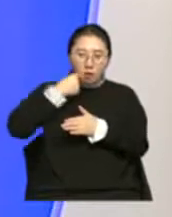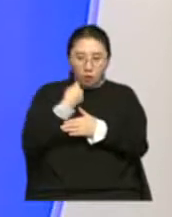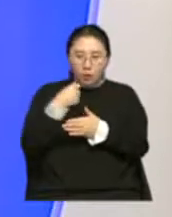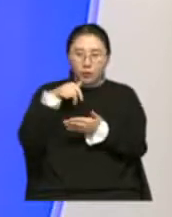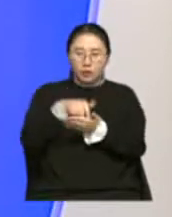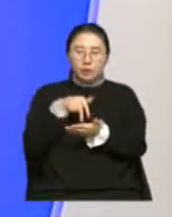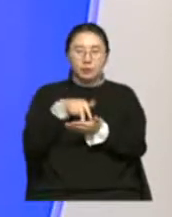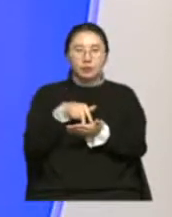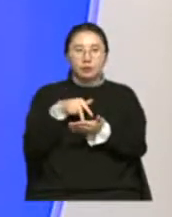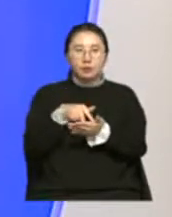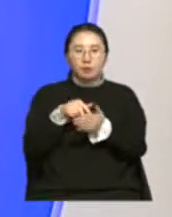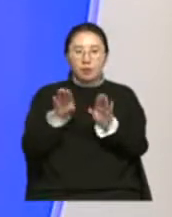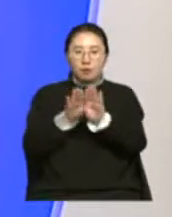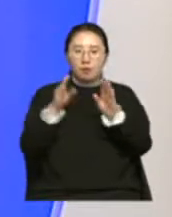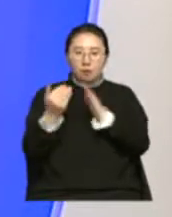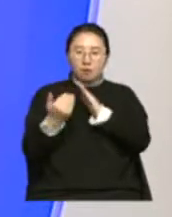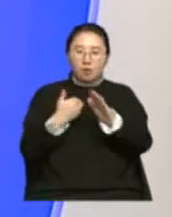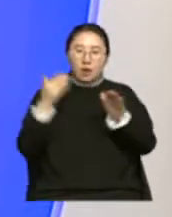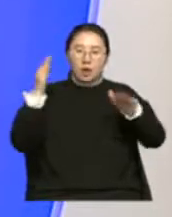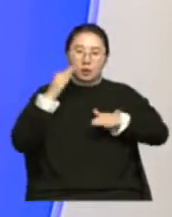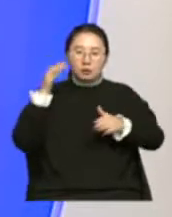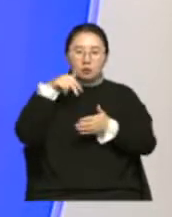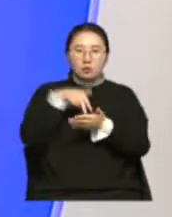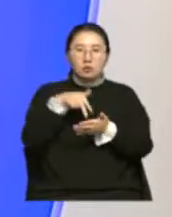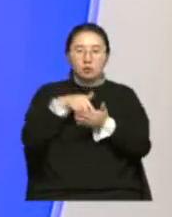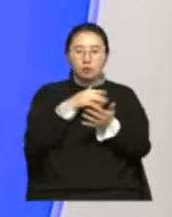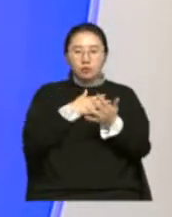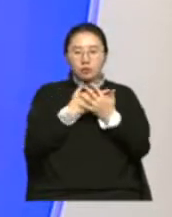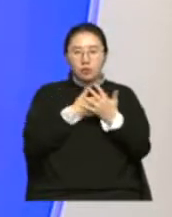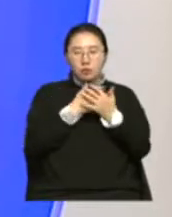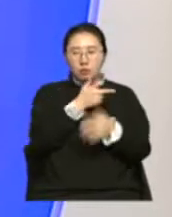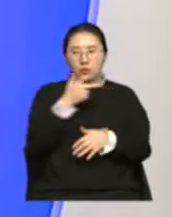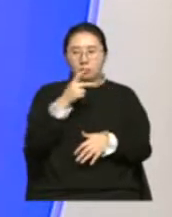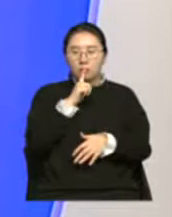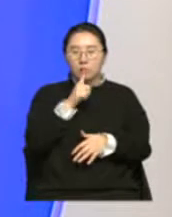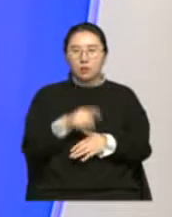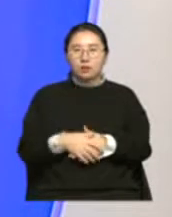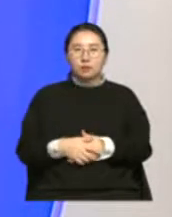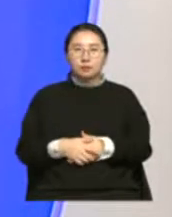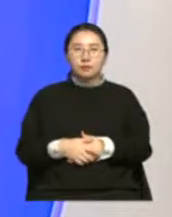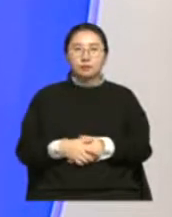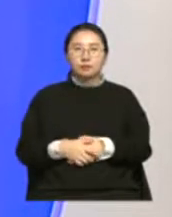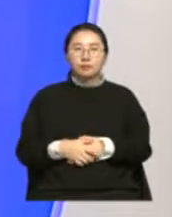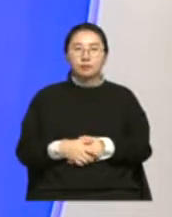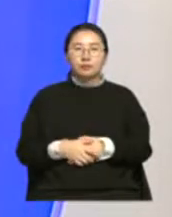이어지면서 개강을 앞둔 국내 학생들 사이에서 불안의 목소리가 높아지고 있습니다.